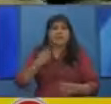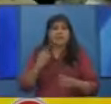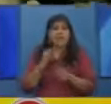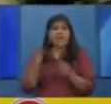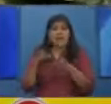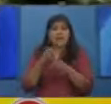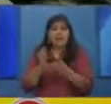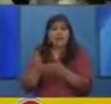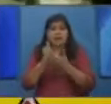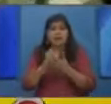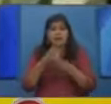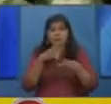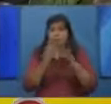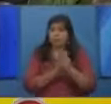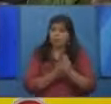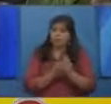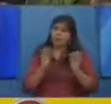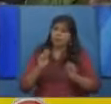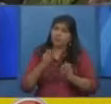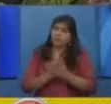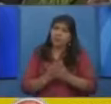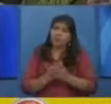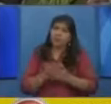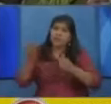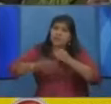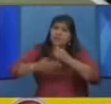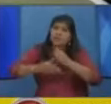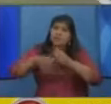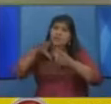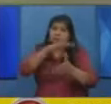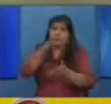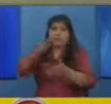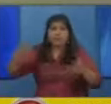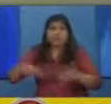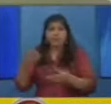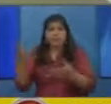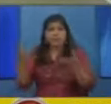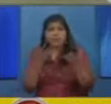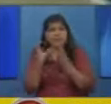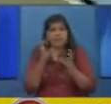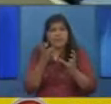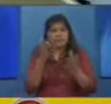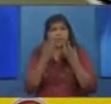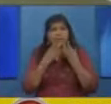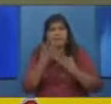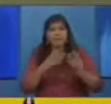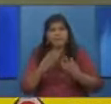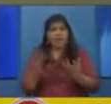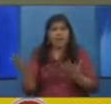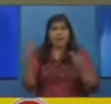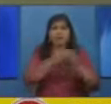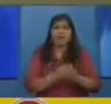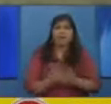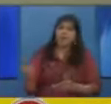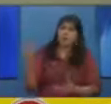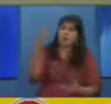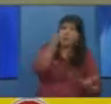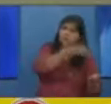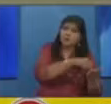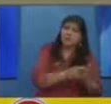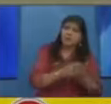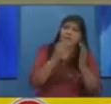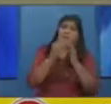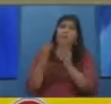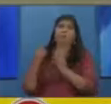इन महिलाओं ने किसानों के खेतों से सब्जियां और फल लिए और सीधे घरों